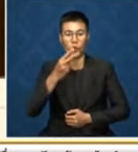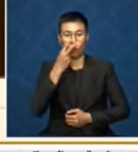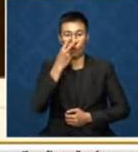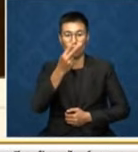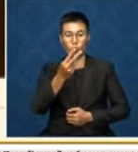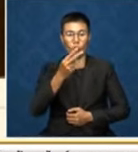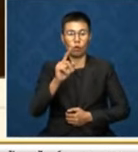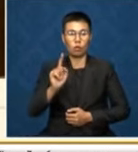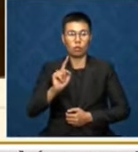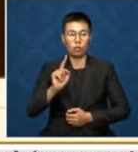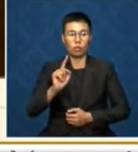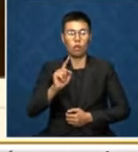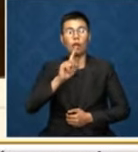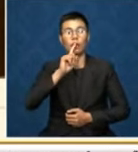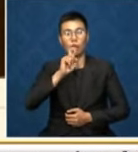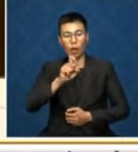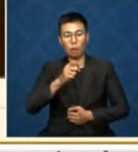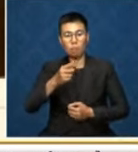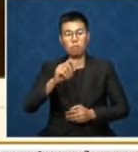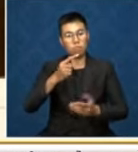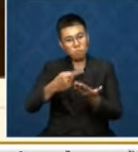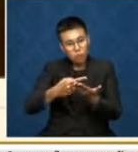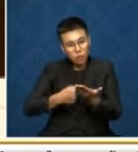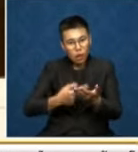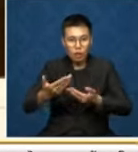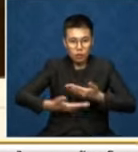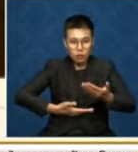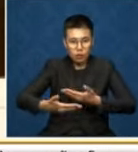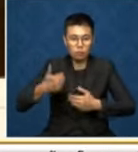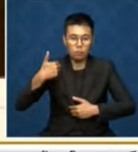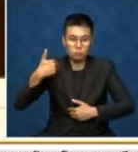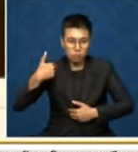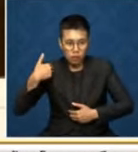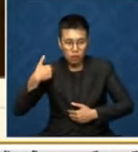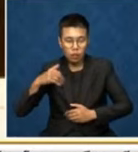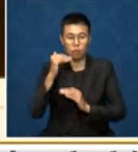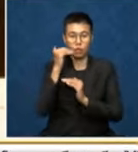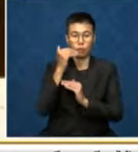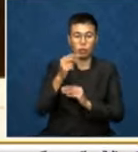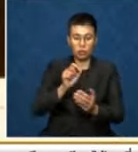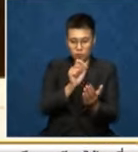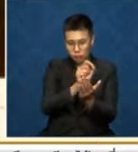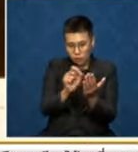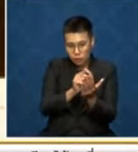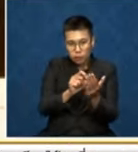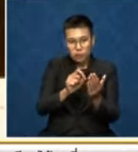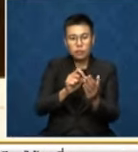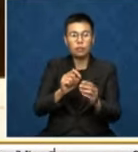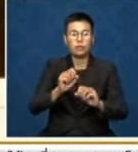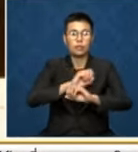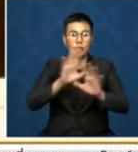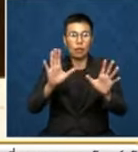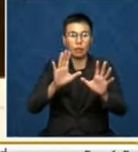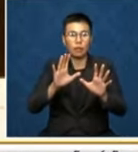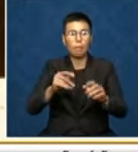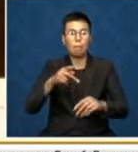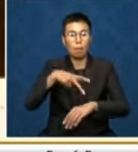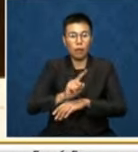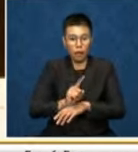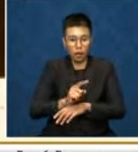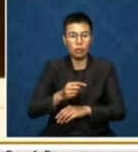เรื่องราวในการหารือเนี่ยนะครับก็ตามข้อบังคับเนี่ยจะมีกำหนดเขียนไว้ชัดเจนนะครับว่า ประธานสภาจะส่งเรื่องให้นายกรัฐม